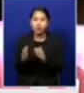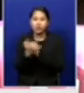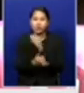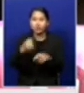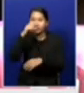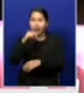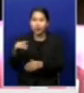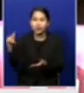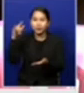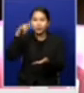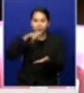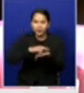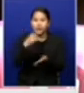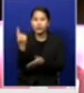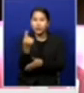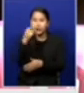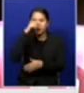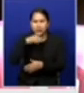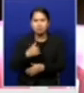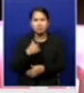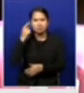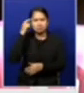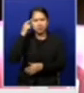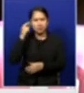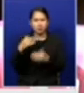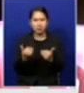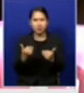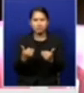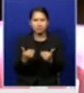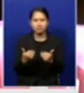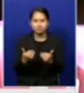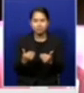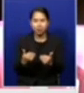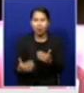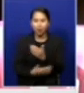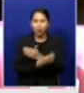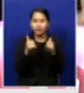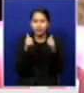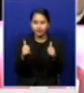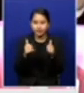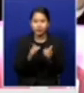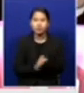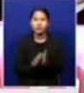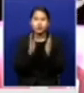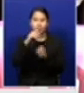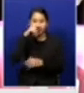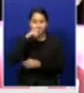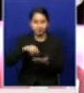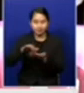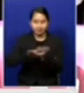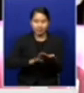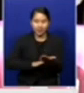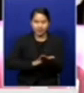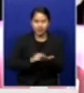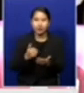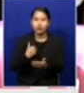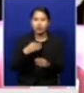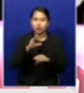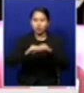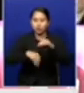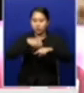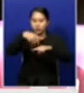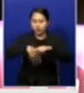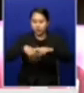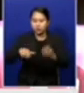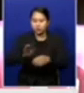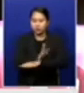ไฮซีซั่นของประเทศไทยซึ่งก็ควรจะคว้าวิกฤตนี้ให้เป็นโอกาสประเทศไทยของเรานอกจากที่ตั้งความหลากหลายรูปแบบโครงสร้างธุรกิจทั้งภาค